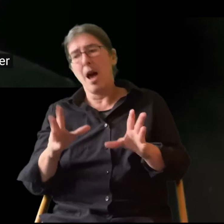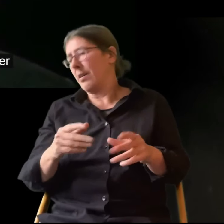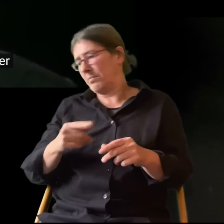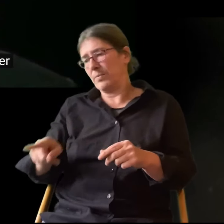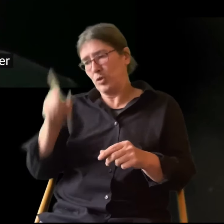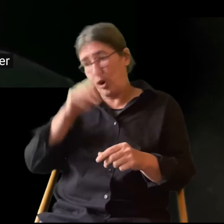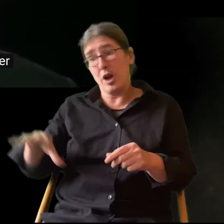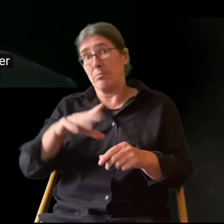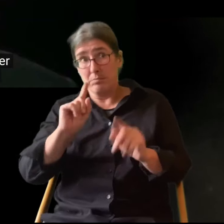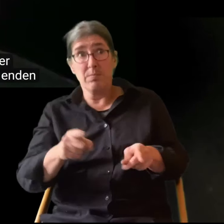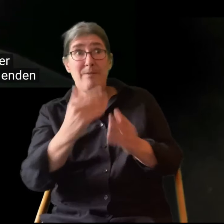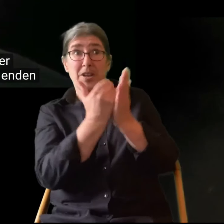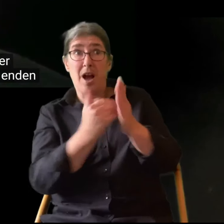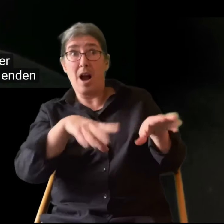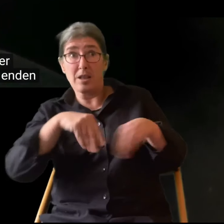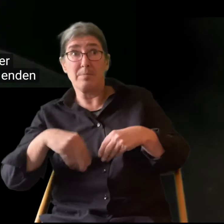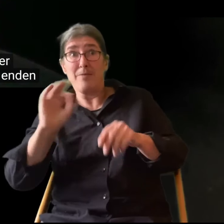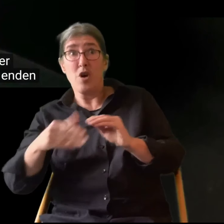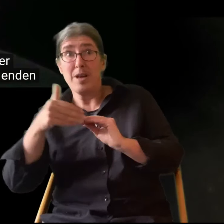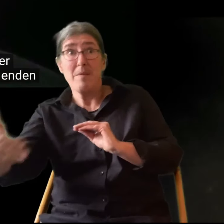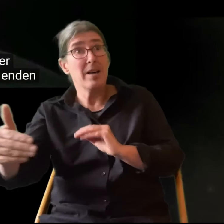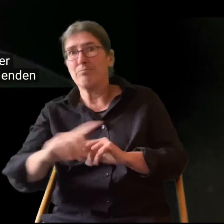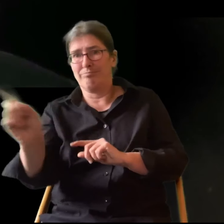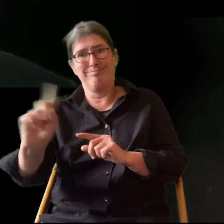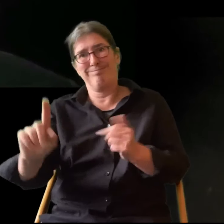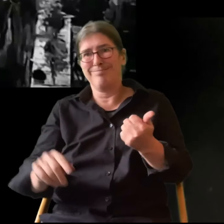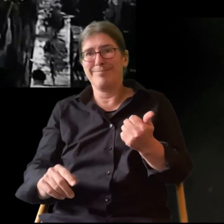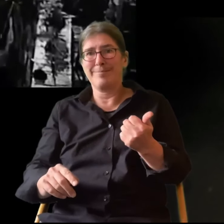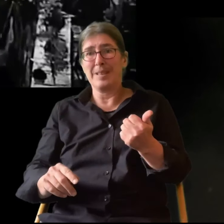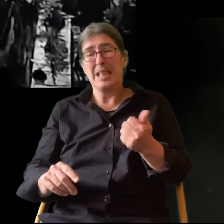Eines Tages musste das schlecht enden.